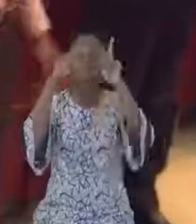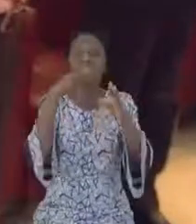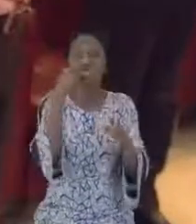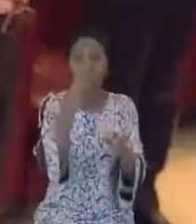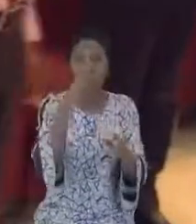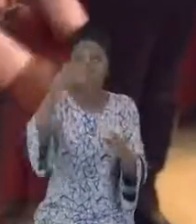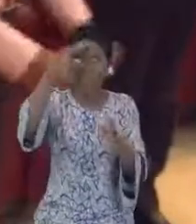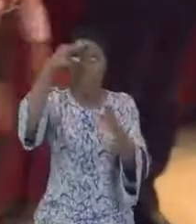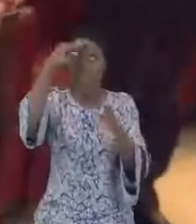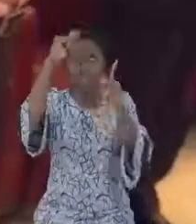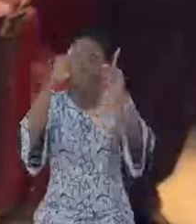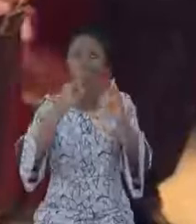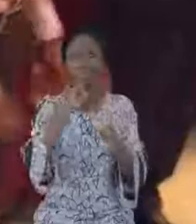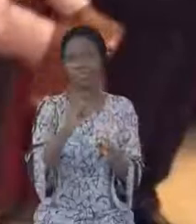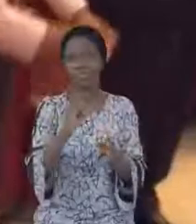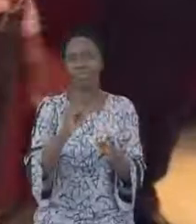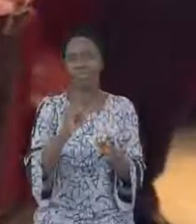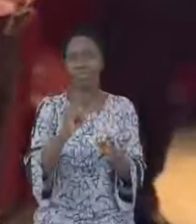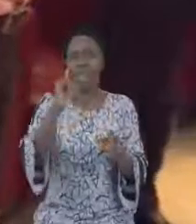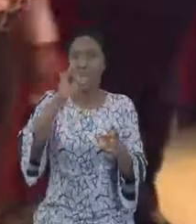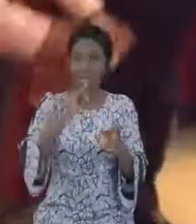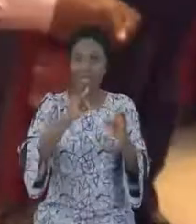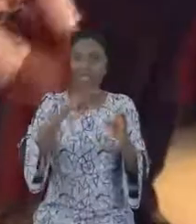Je suis ce qu'il dit que je suis.